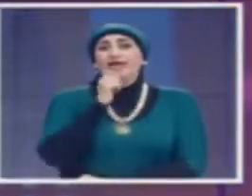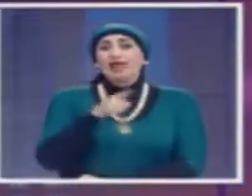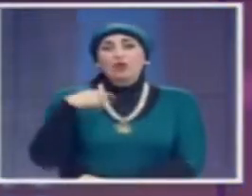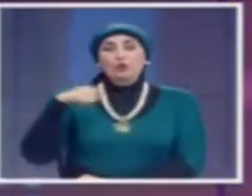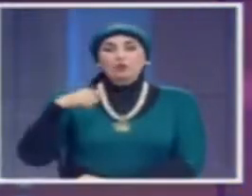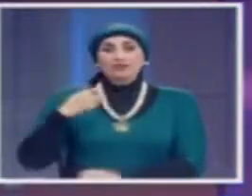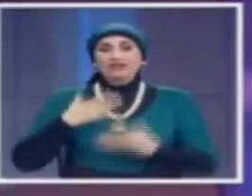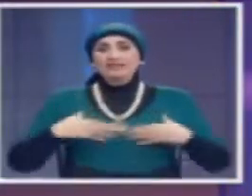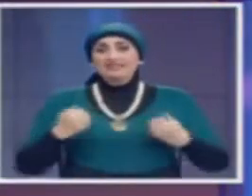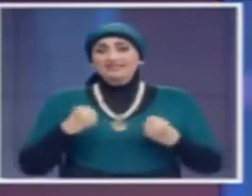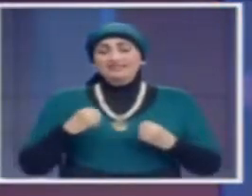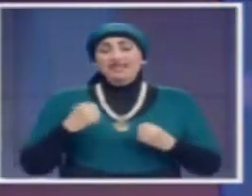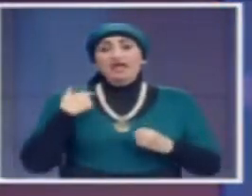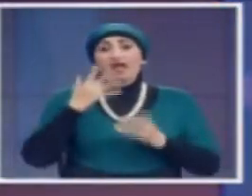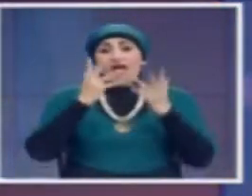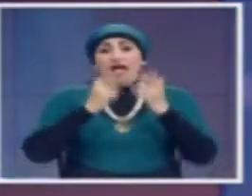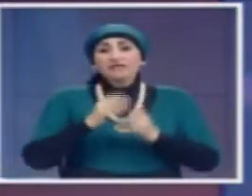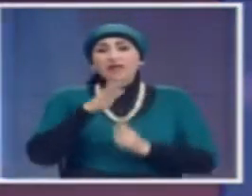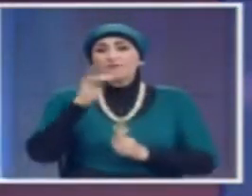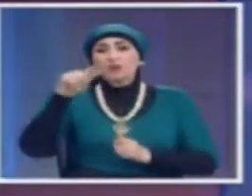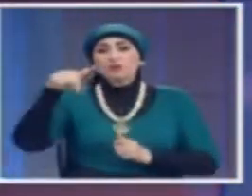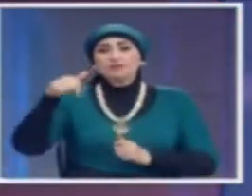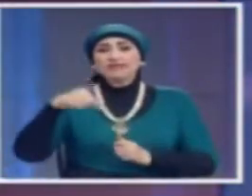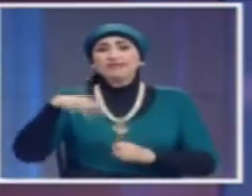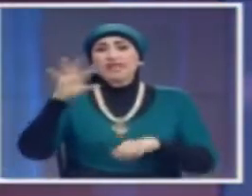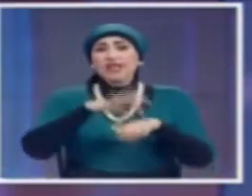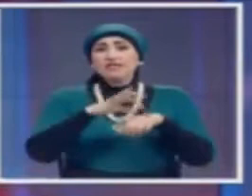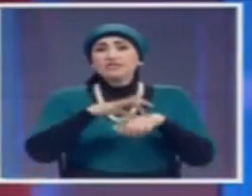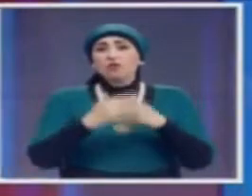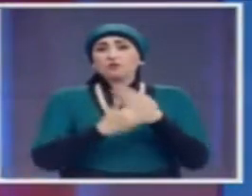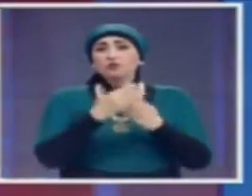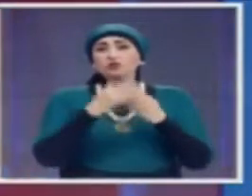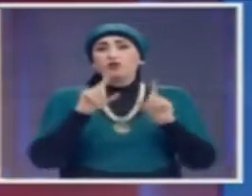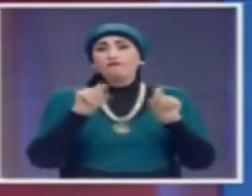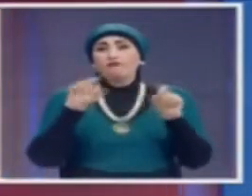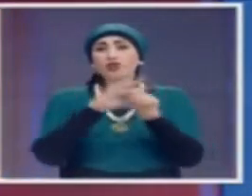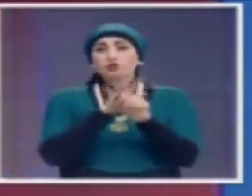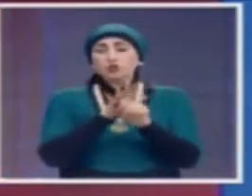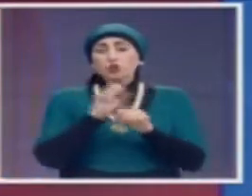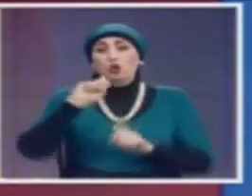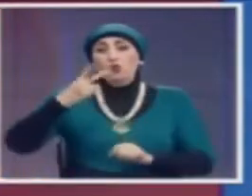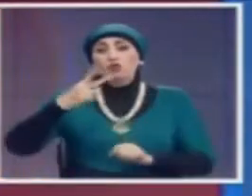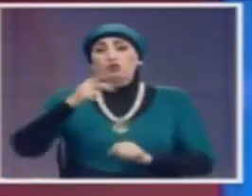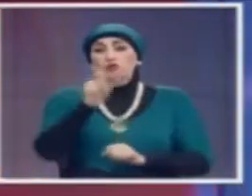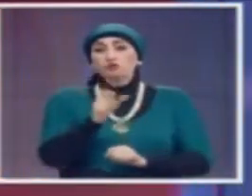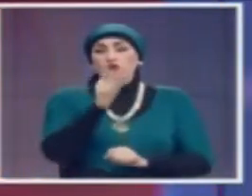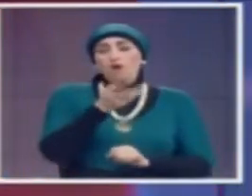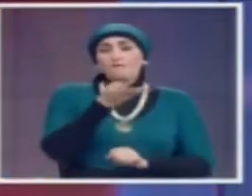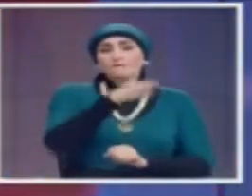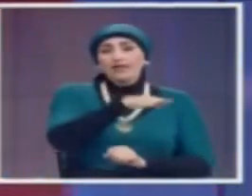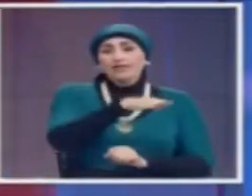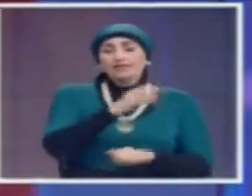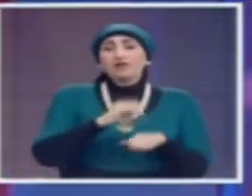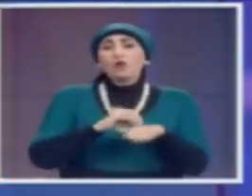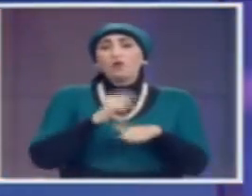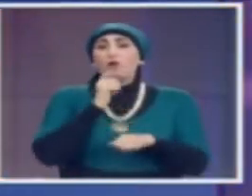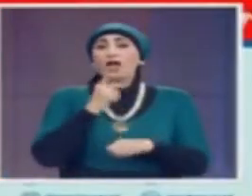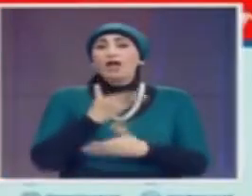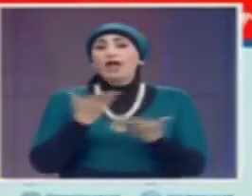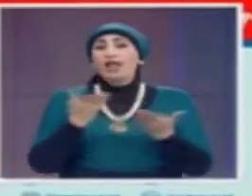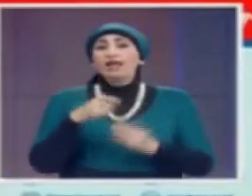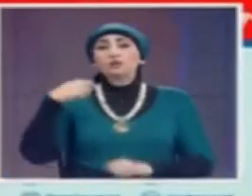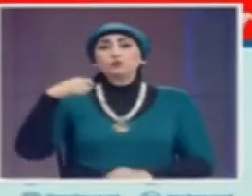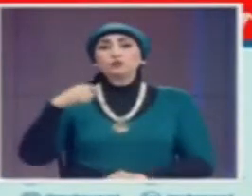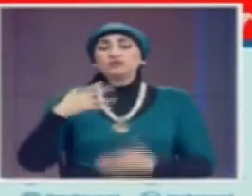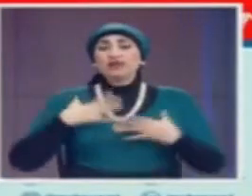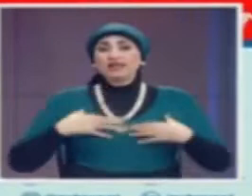أعلنت وزارة الصحة والسكان تسجيل 106 حالات إصابة جديدة بفيروس كورونا و12 حالة وفاة.